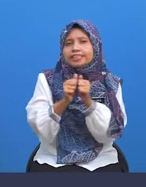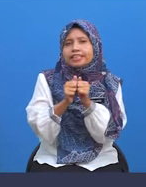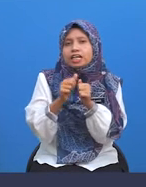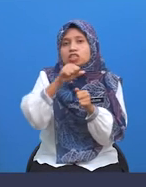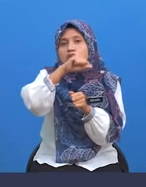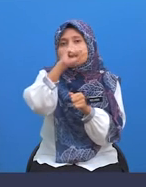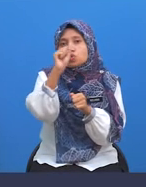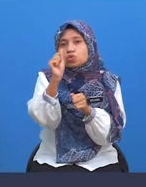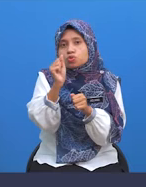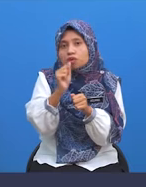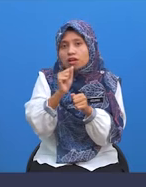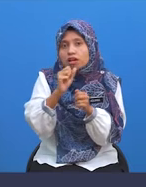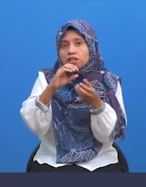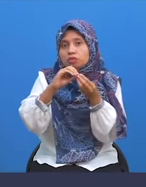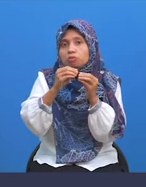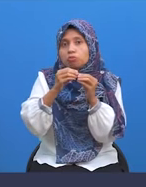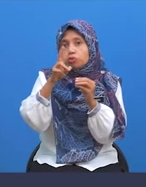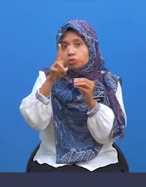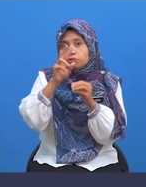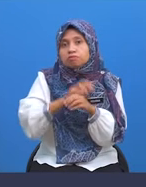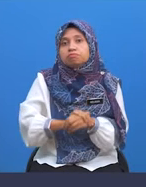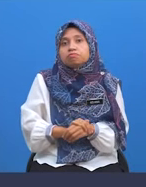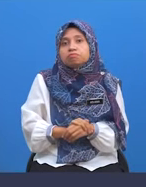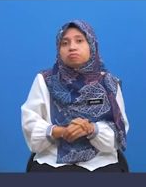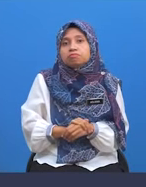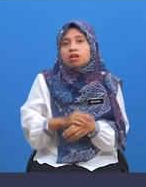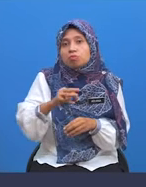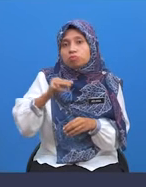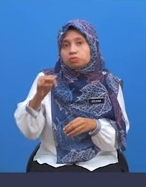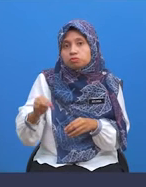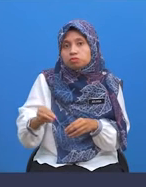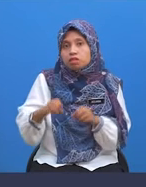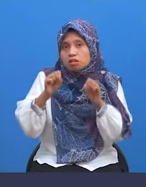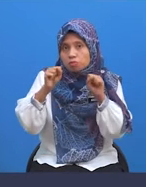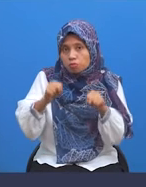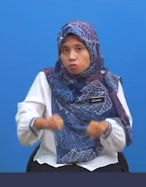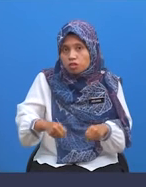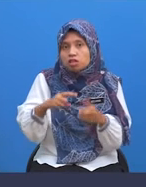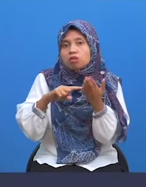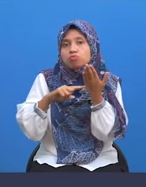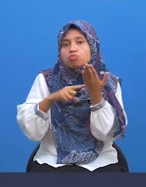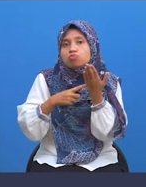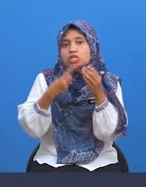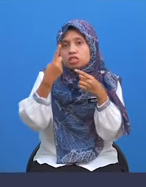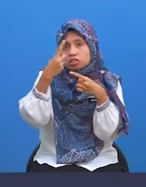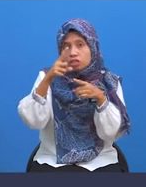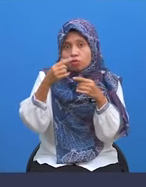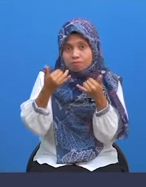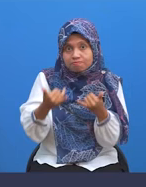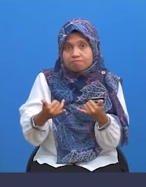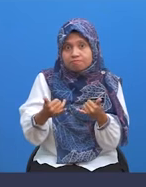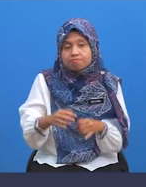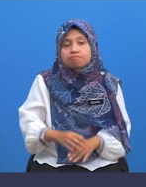Adakah jawapan murid-murid betul? Tahniah semua. Kita akan teruskan lagi dengan